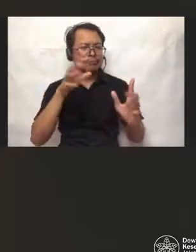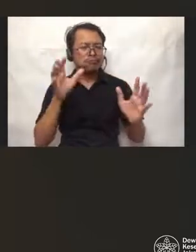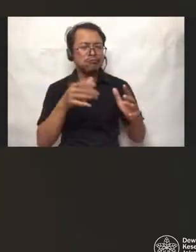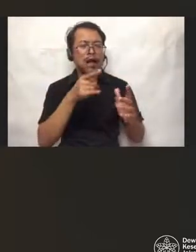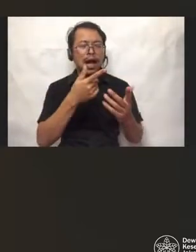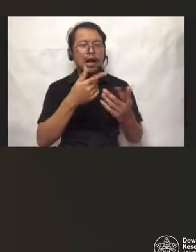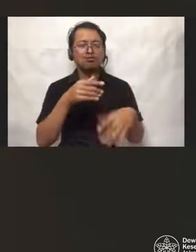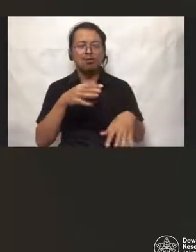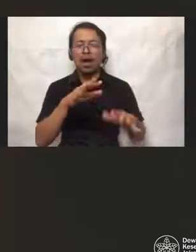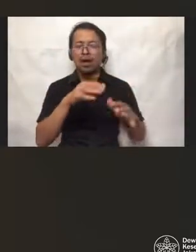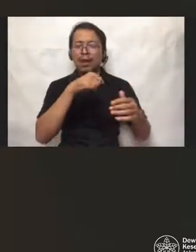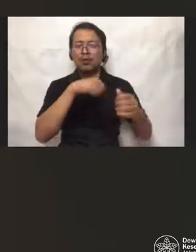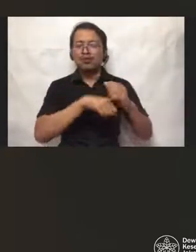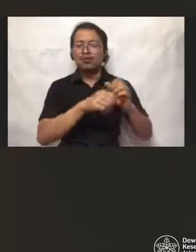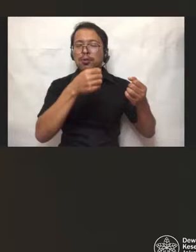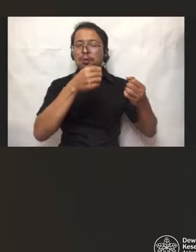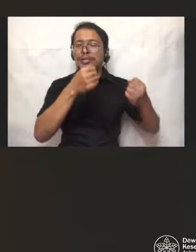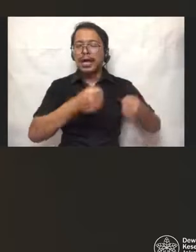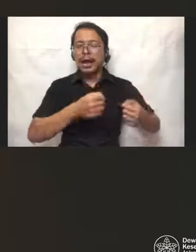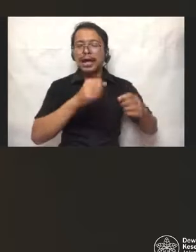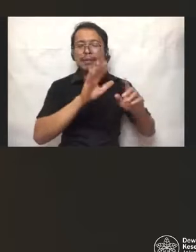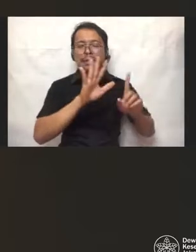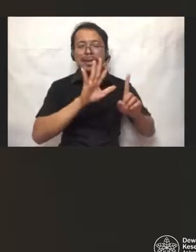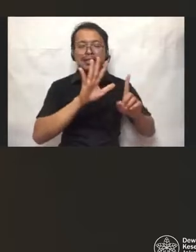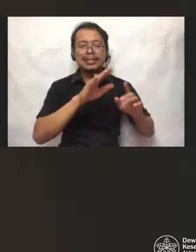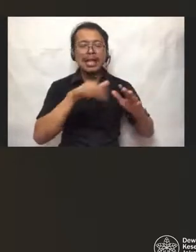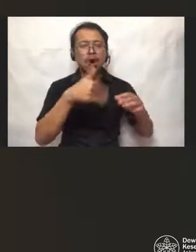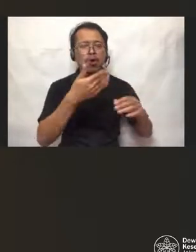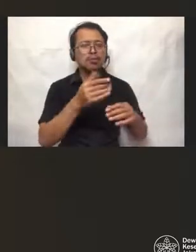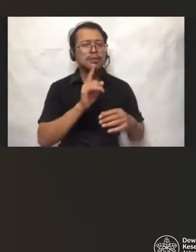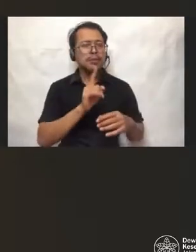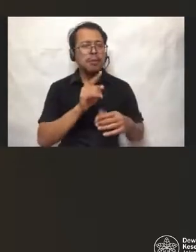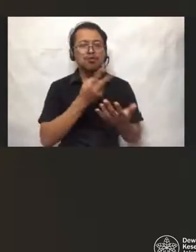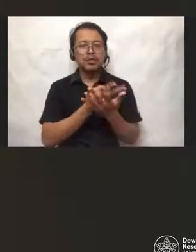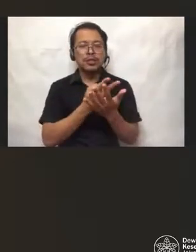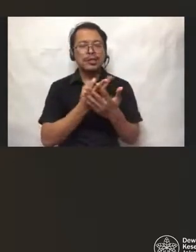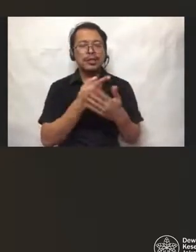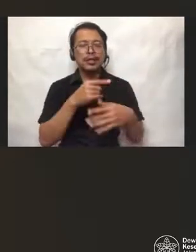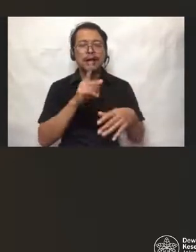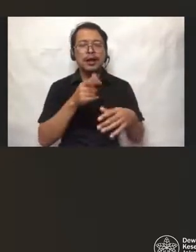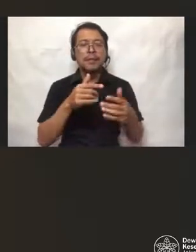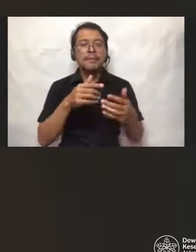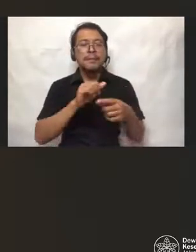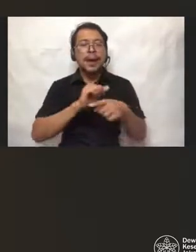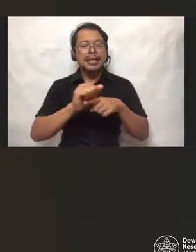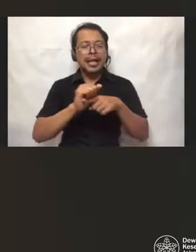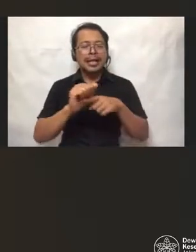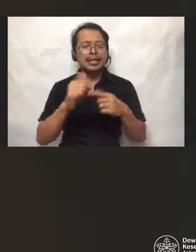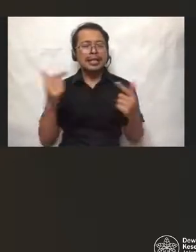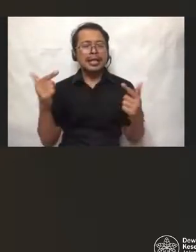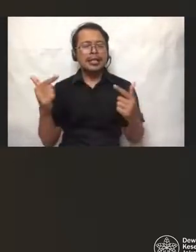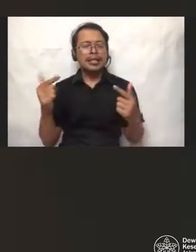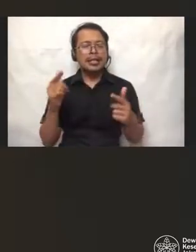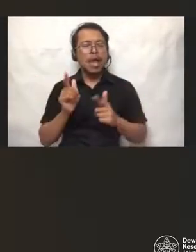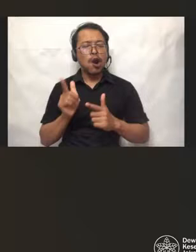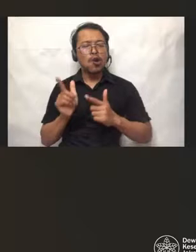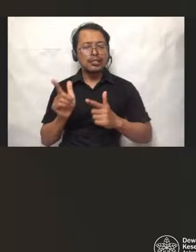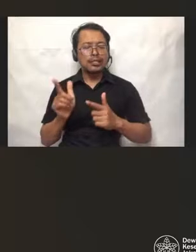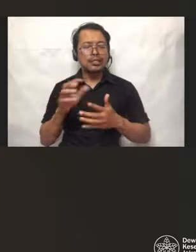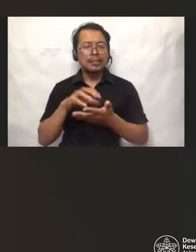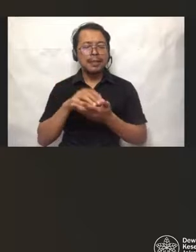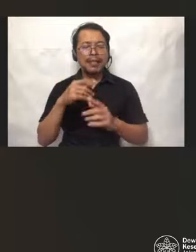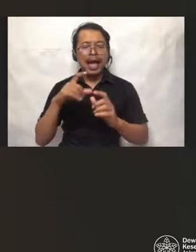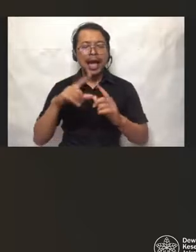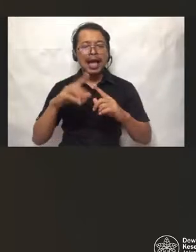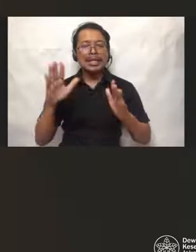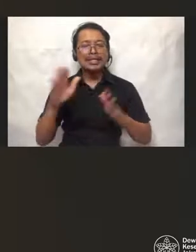15 tahun karena terbukti terlibat dalam kegiatan pelatihan teroris di Aceh. Profesor Musdah Mulya terbang